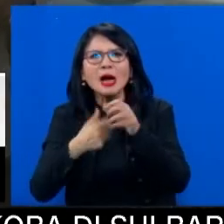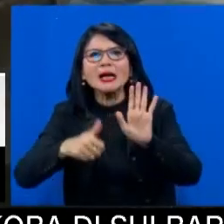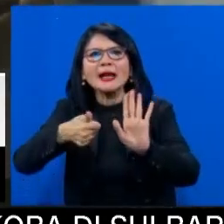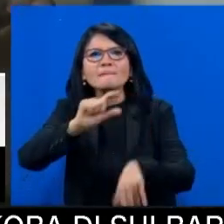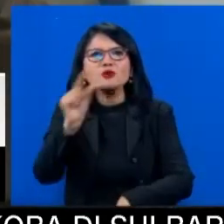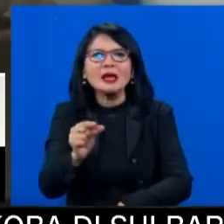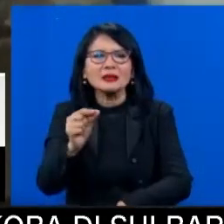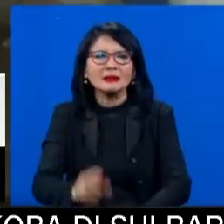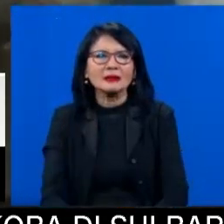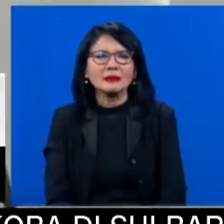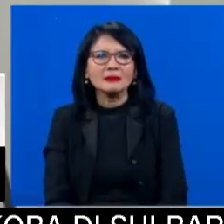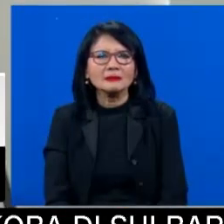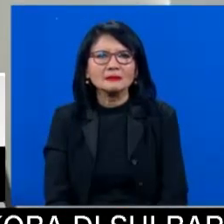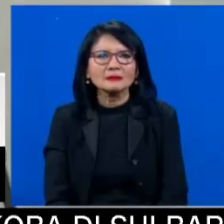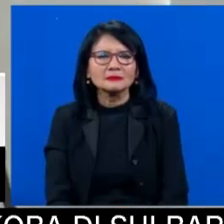bulan.